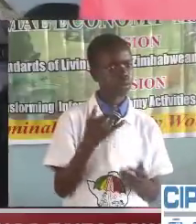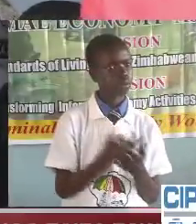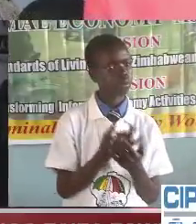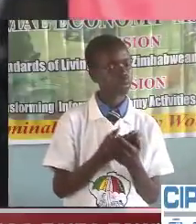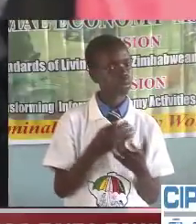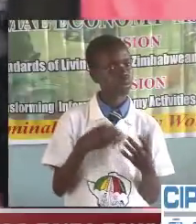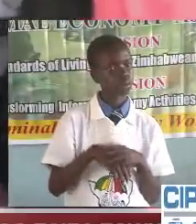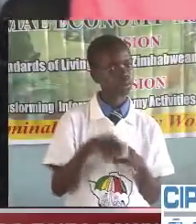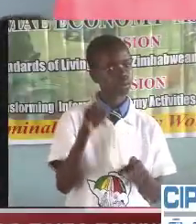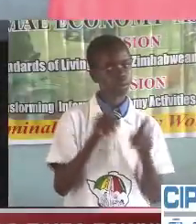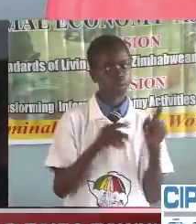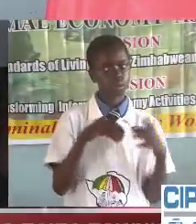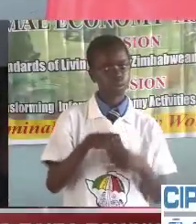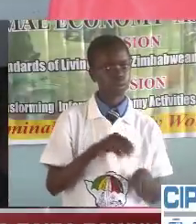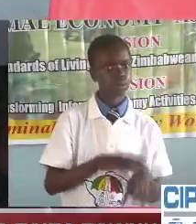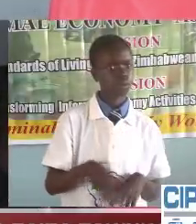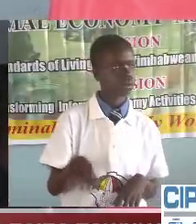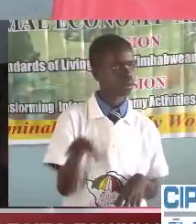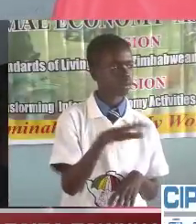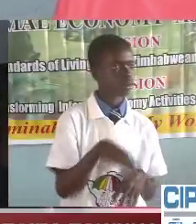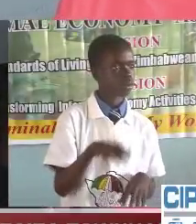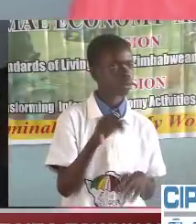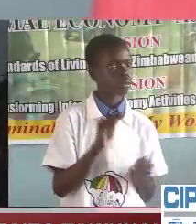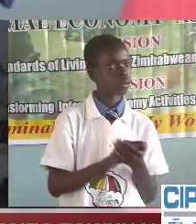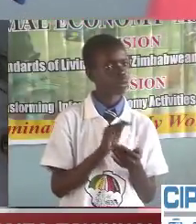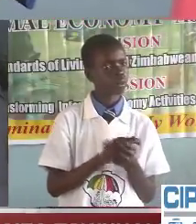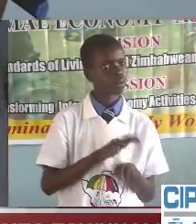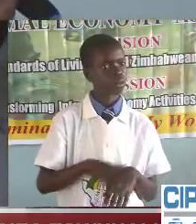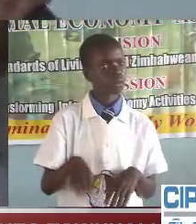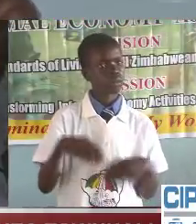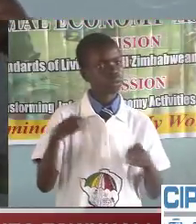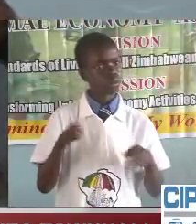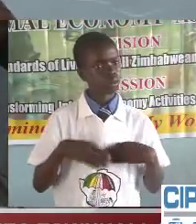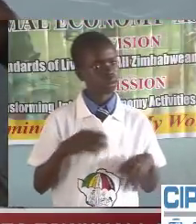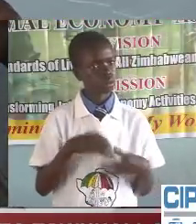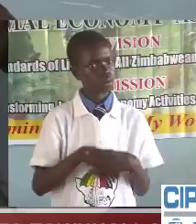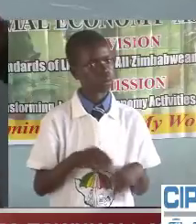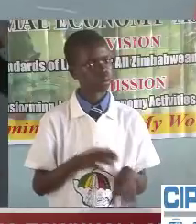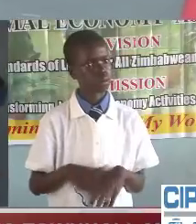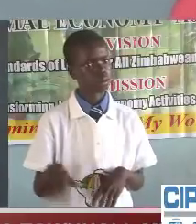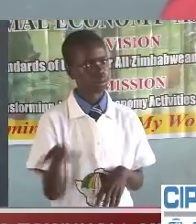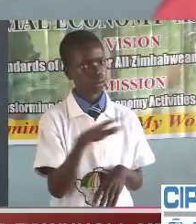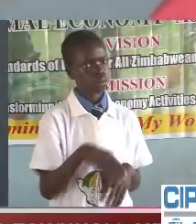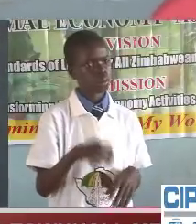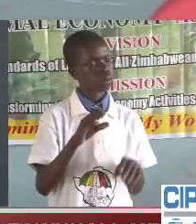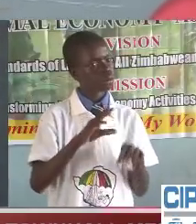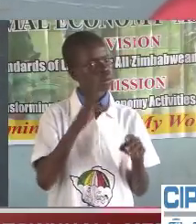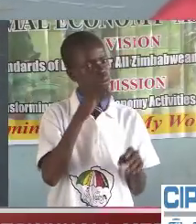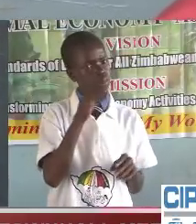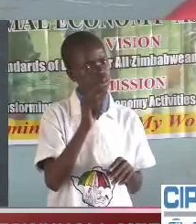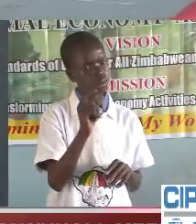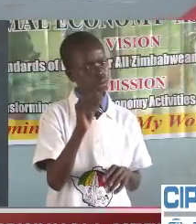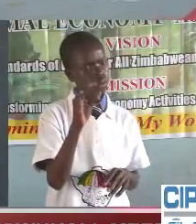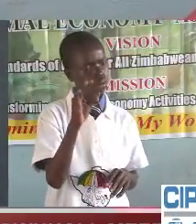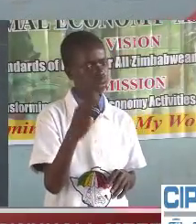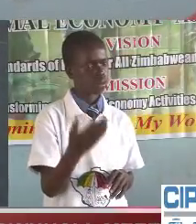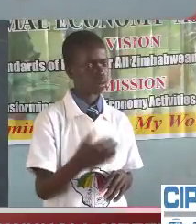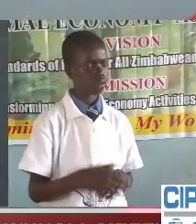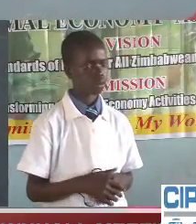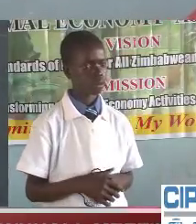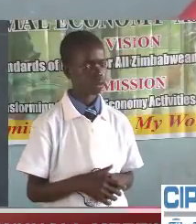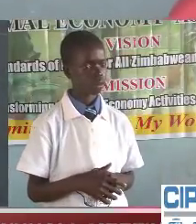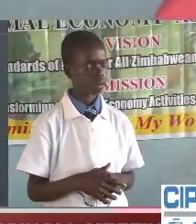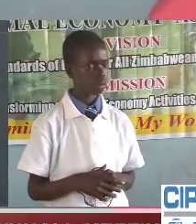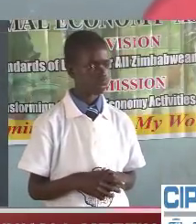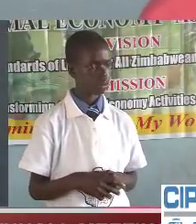kutotibatsira. Saka chero vanonoka vanongotaura mashoko 2-3 kuti